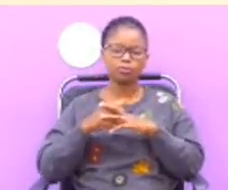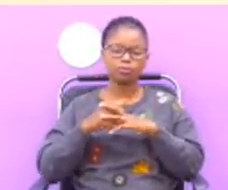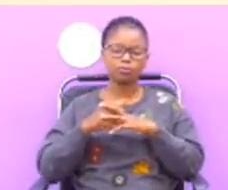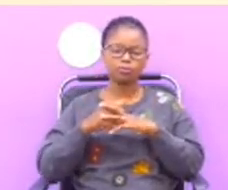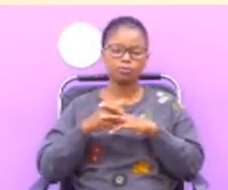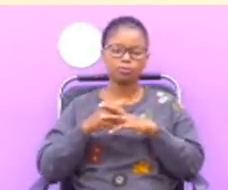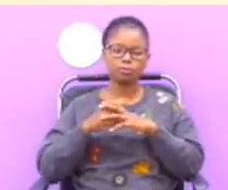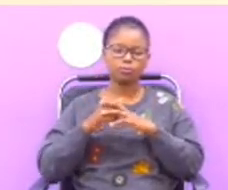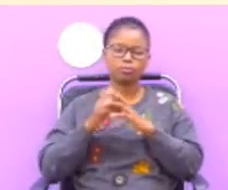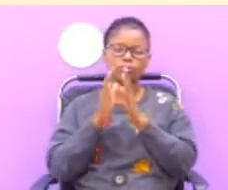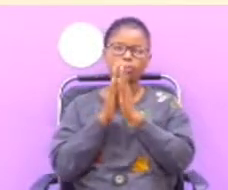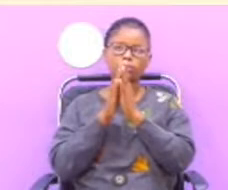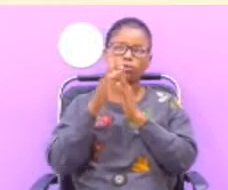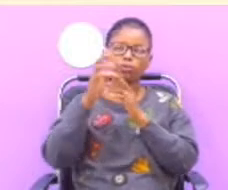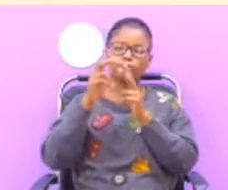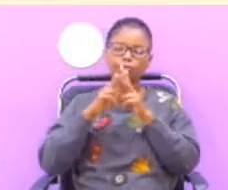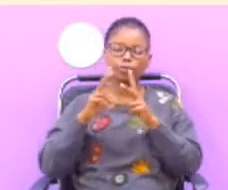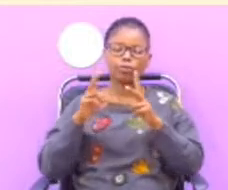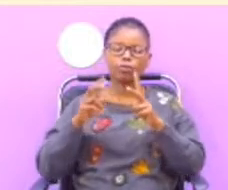Bwana asifiwe sana.